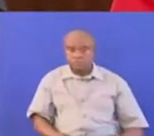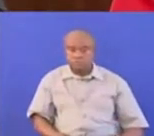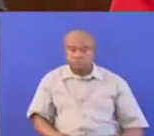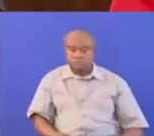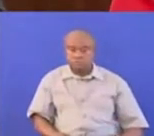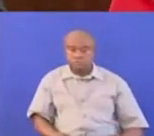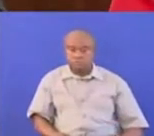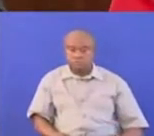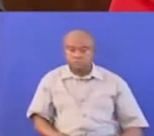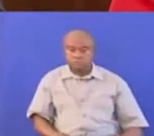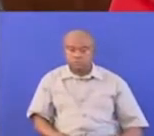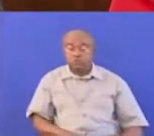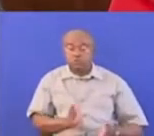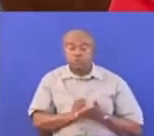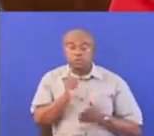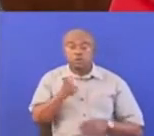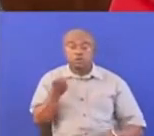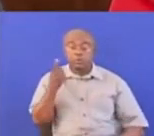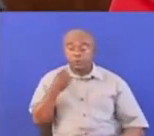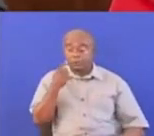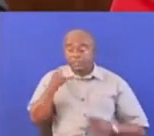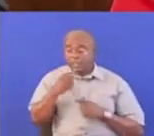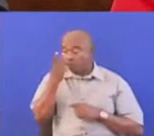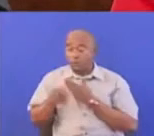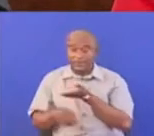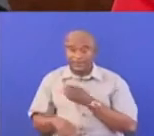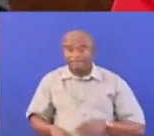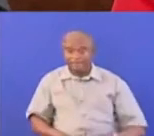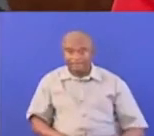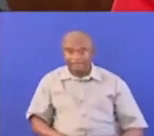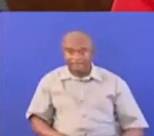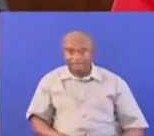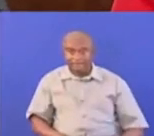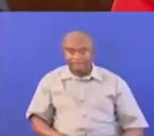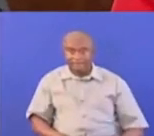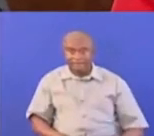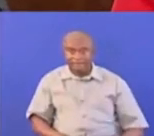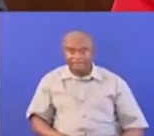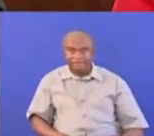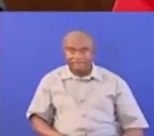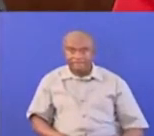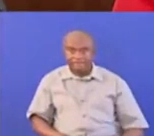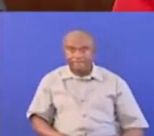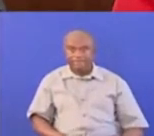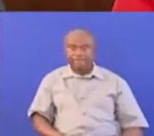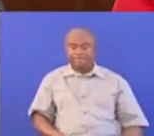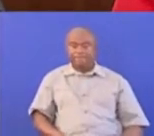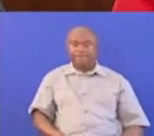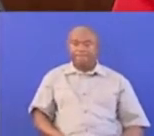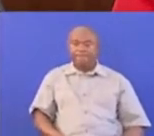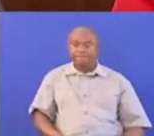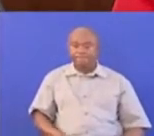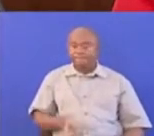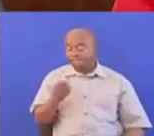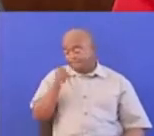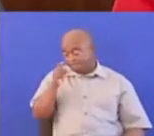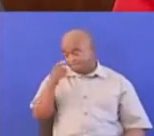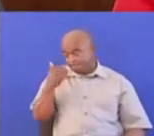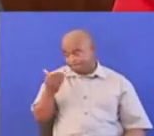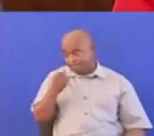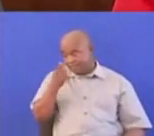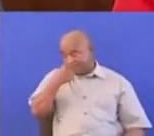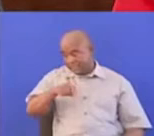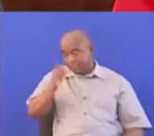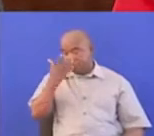Hakika na hakika watu wa Mbeya wanaendelea kuona, na kwa kweli na hakika kelele zile hazitamnyima tembo